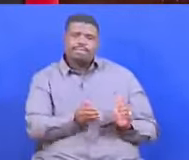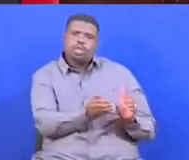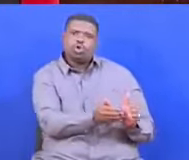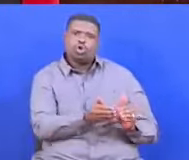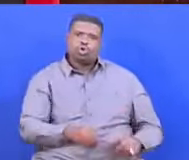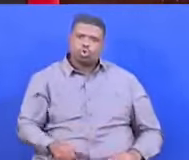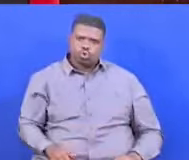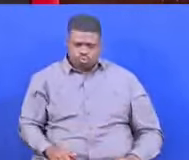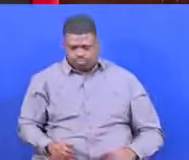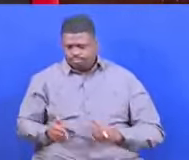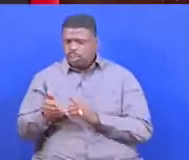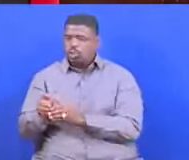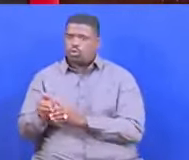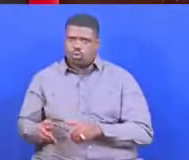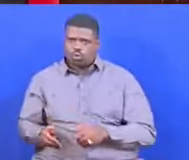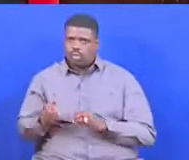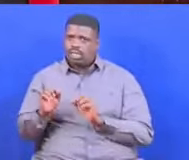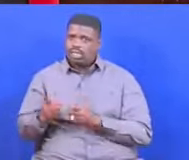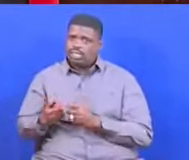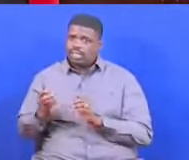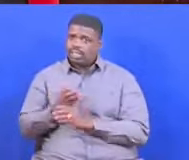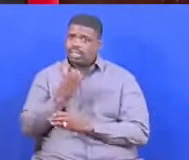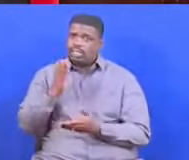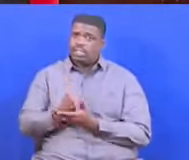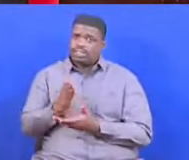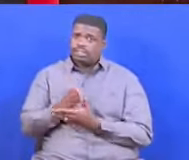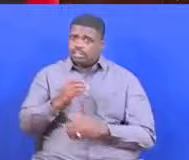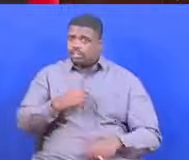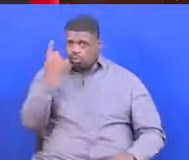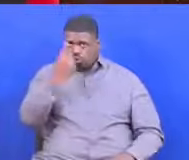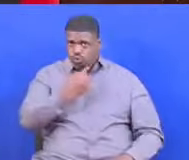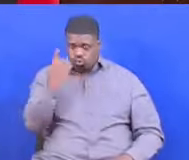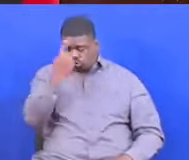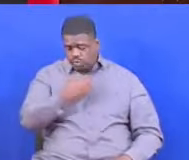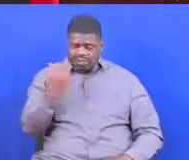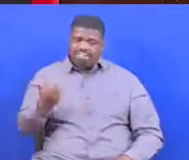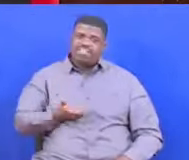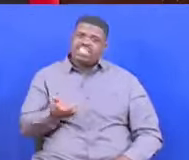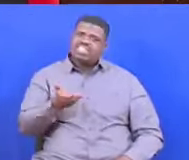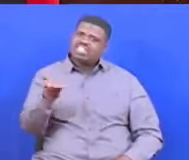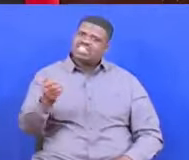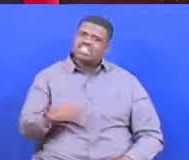miji midogo lakini kiuhalisia ni sura za vijiji.